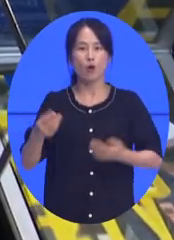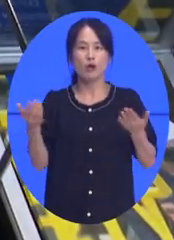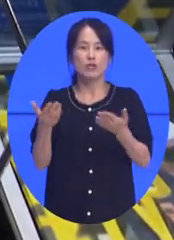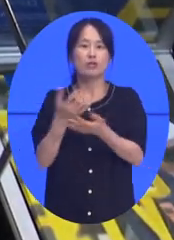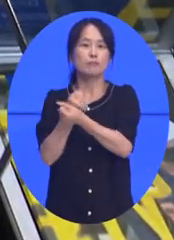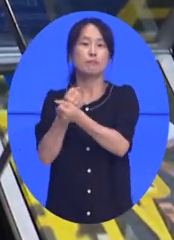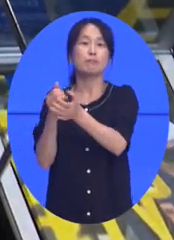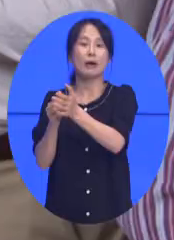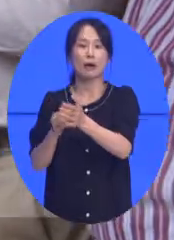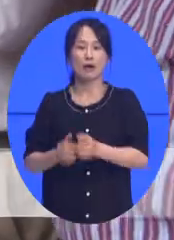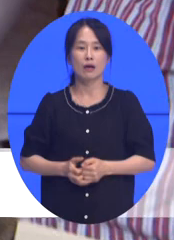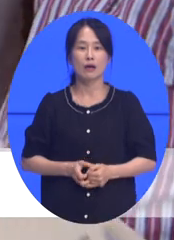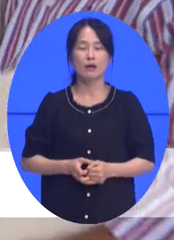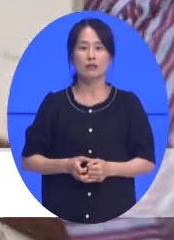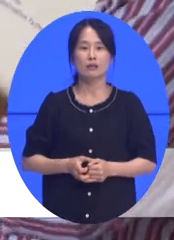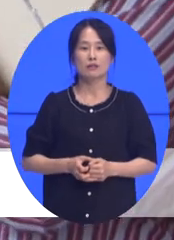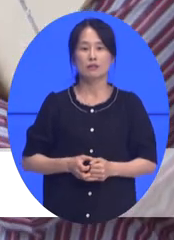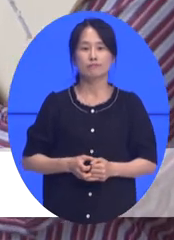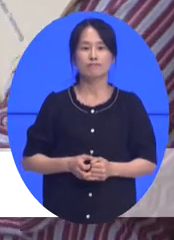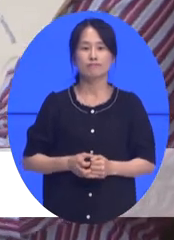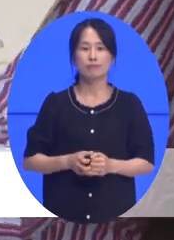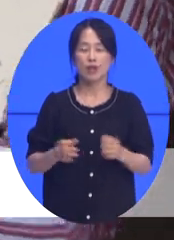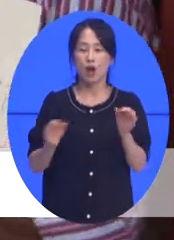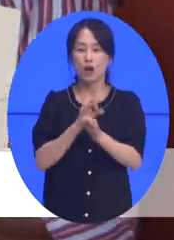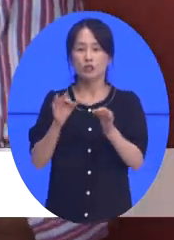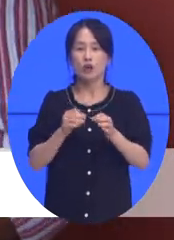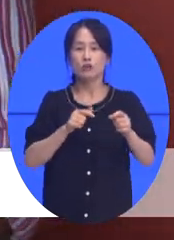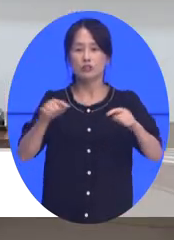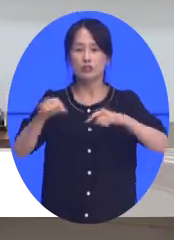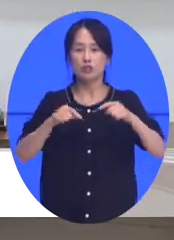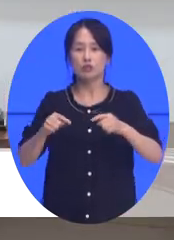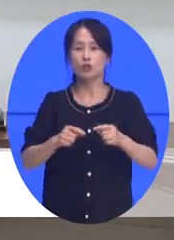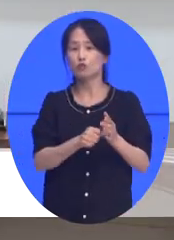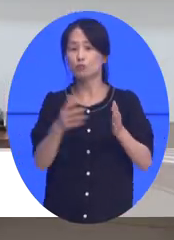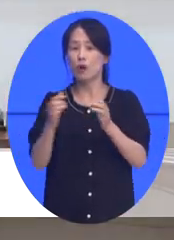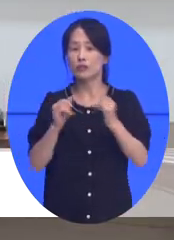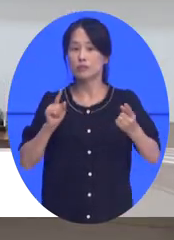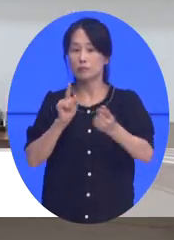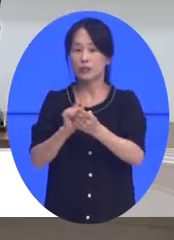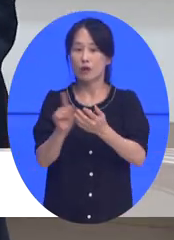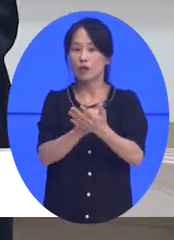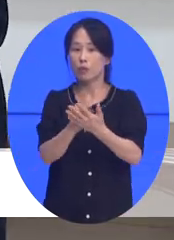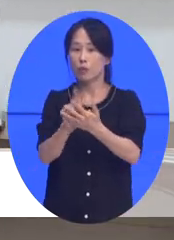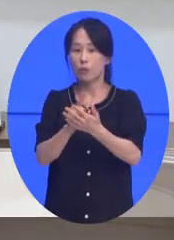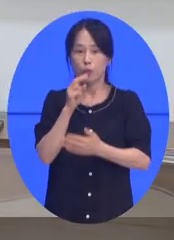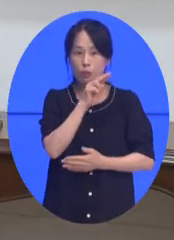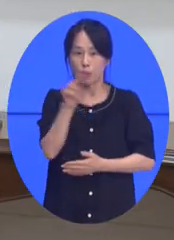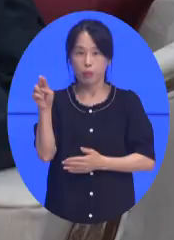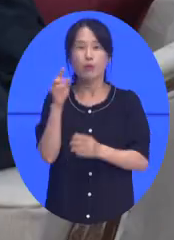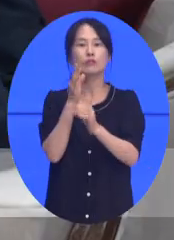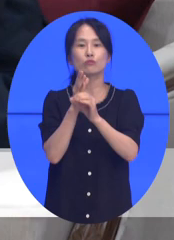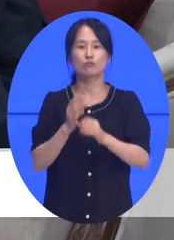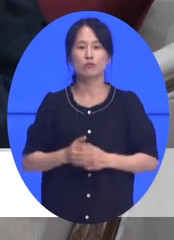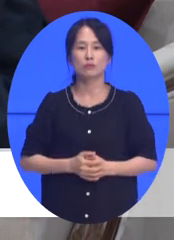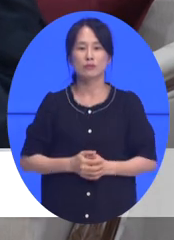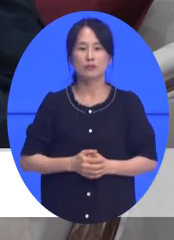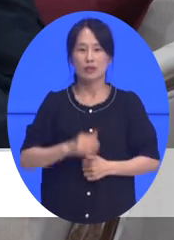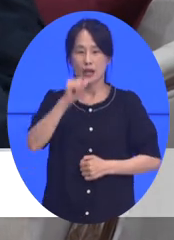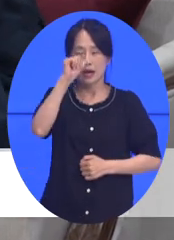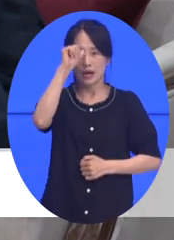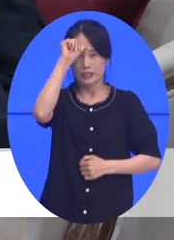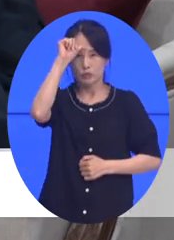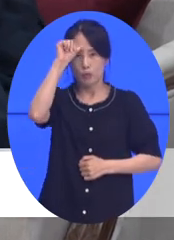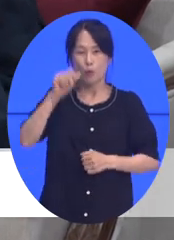계약을 체결했습니다. 양국의 정재계 인사를 만나며 경기도의 글로벌 네트워크도 키워나갔습니다. 특히